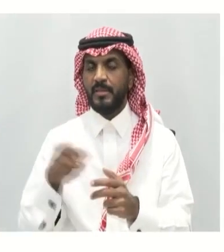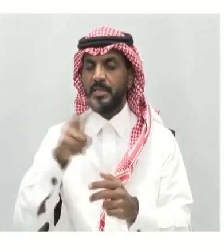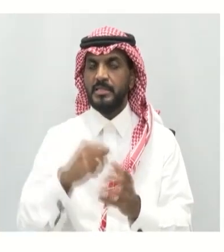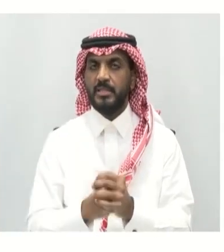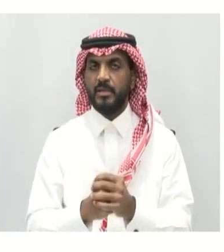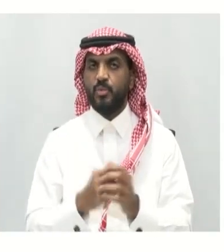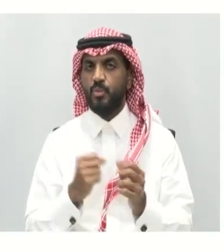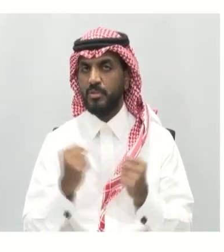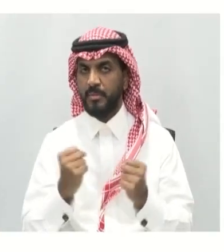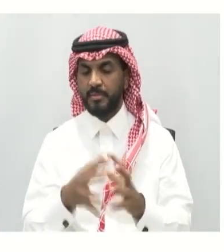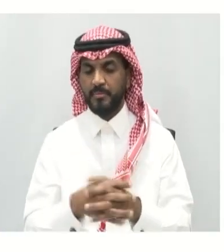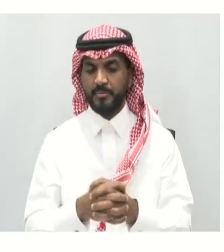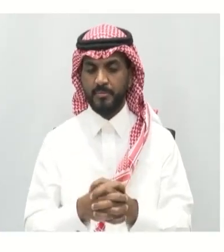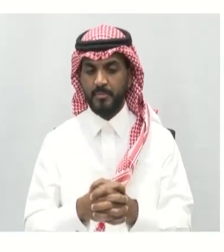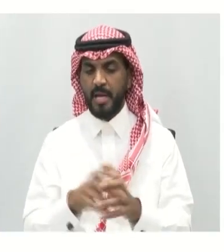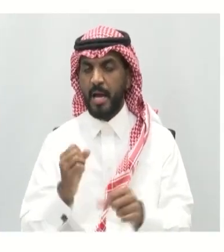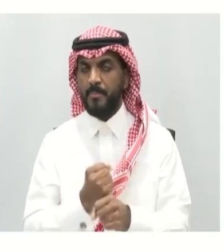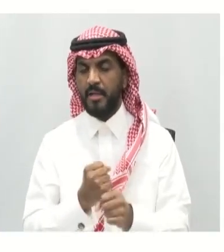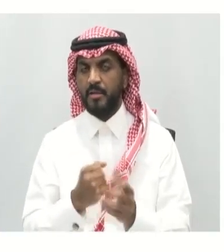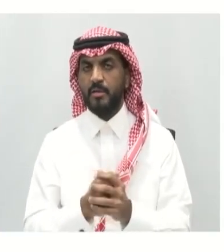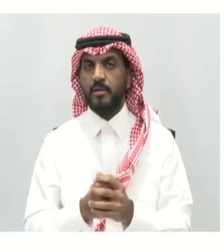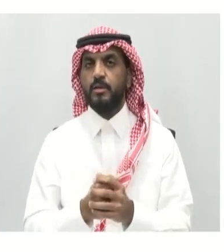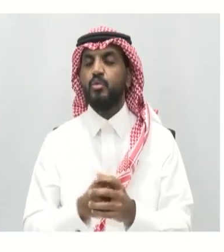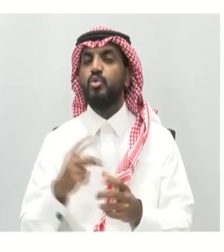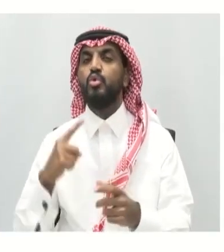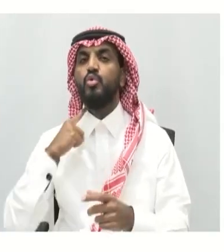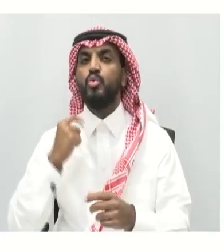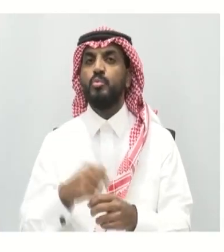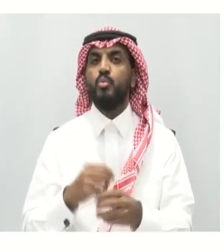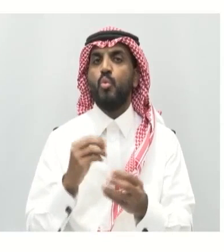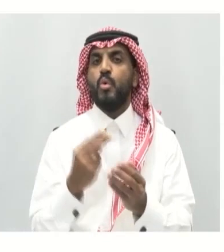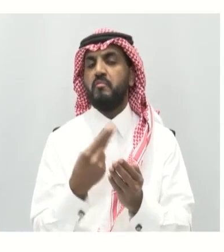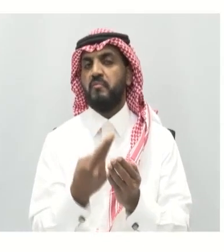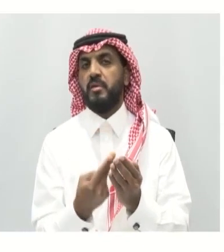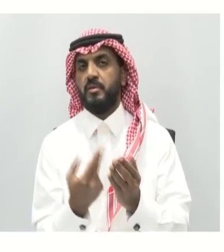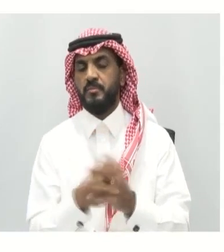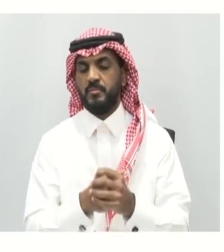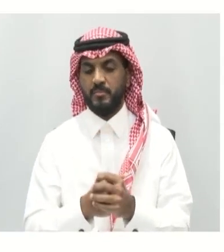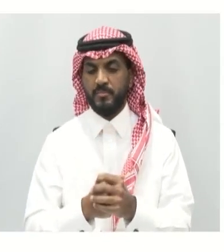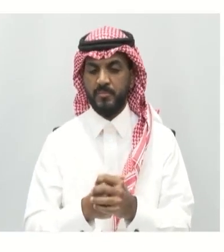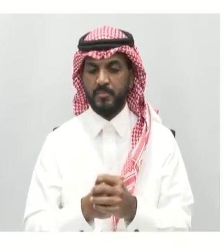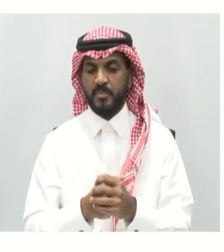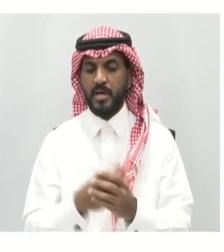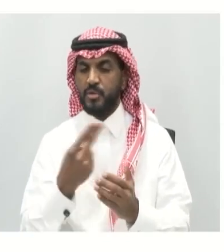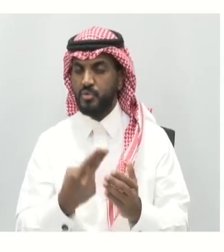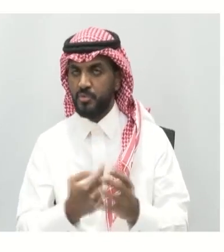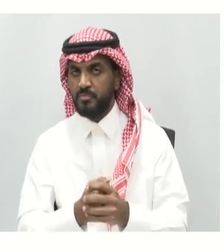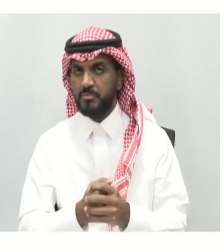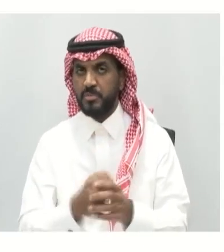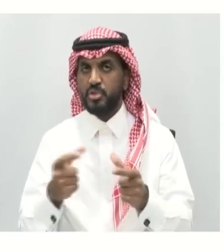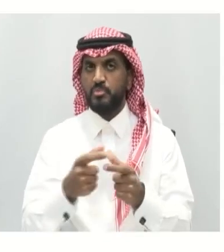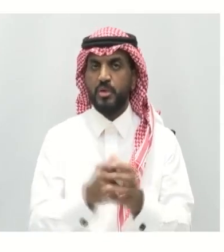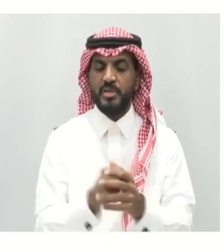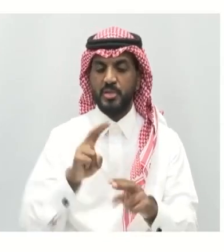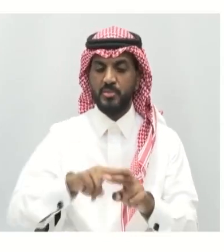التمارين باقي عندنا عمل العلوم والفن ش اسوي يقول ارسم تجمعا